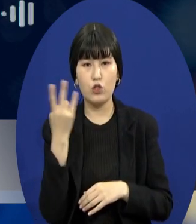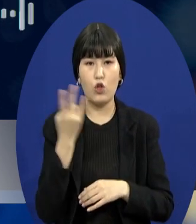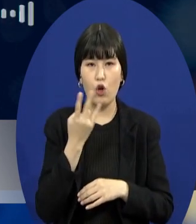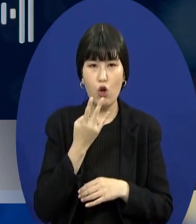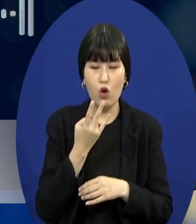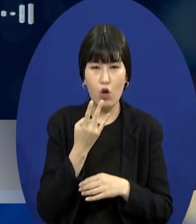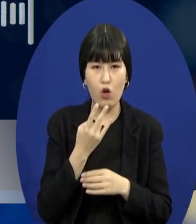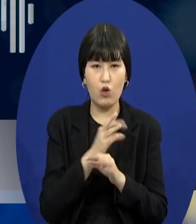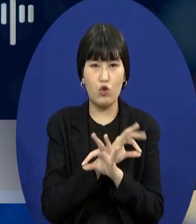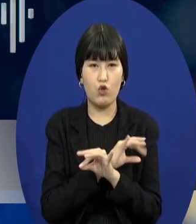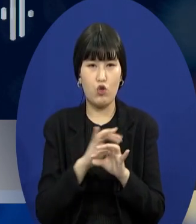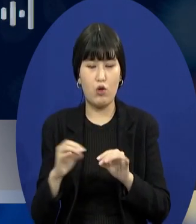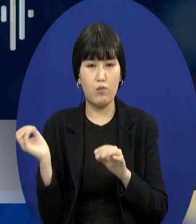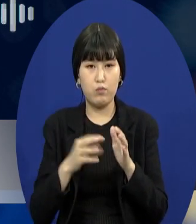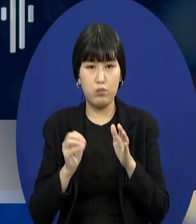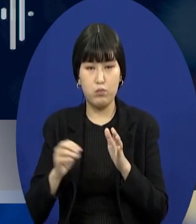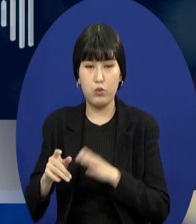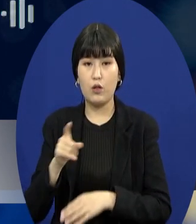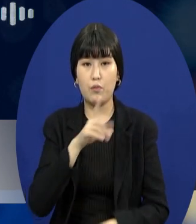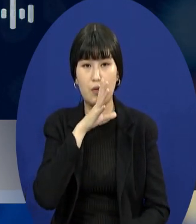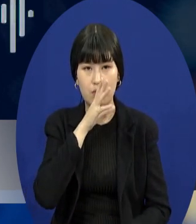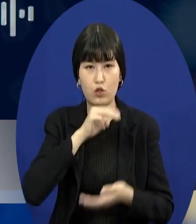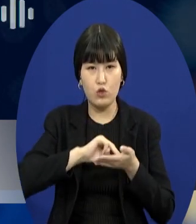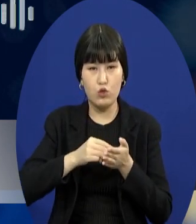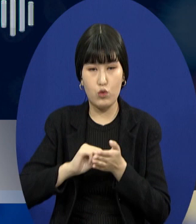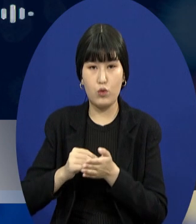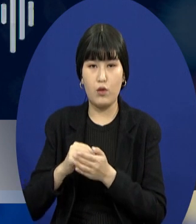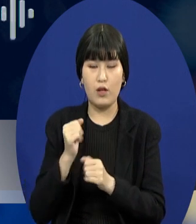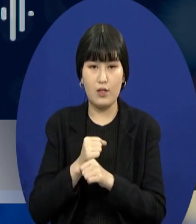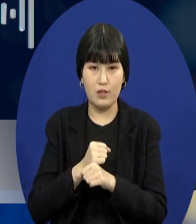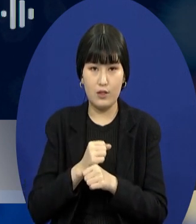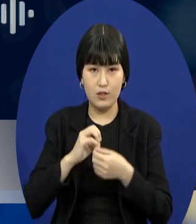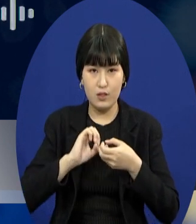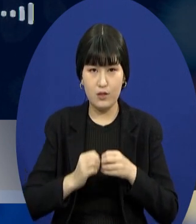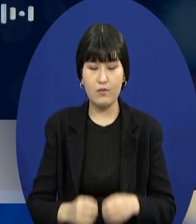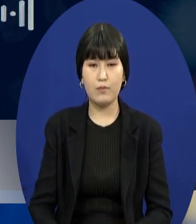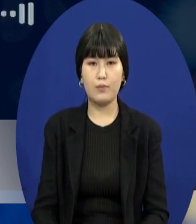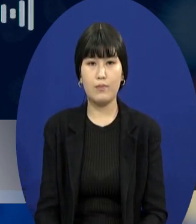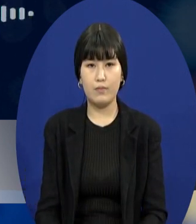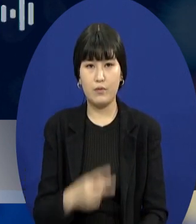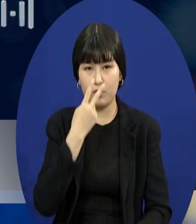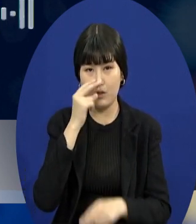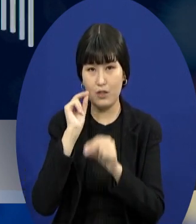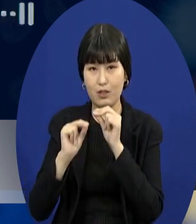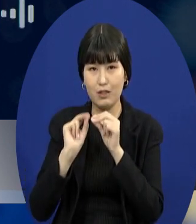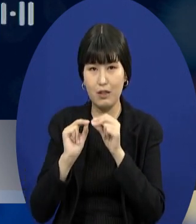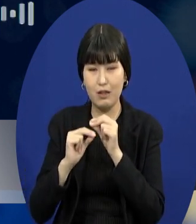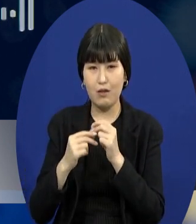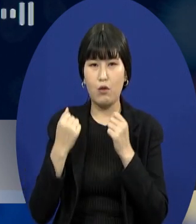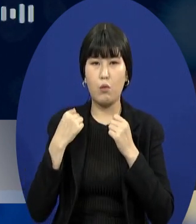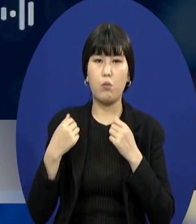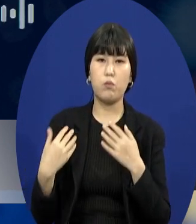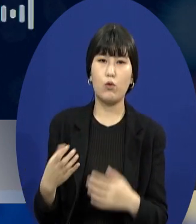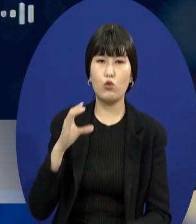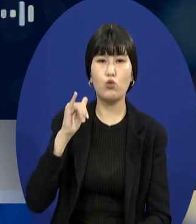энэ экспорт хийх аж ахуйн нэгж нь бол ийм төлөвлөгөөтэй ажиллаж байгаа. Хямралч хаалгалт бол сулраагүй. Ер нь энэ чухалаа